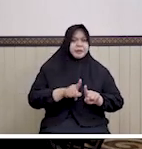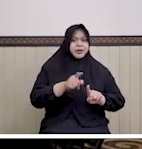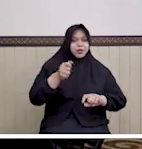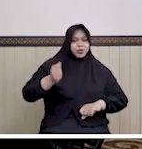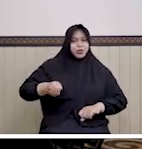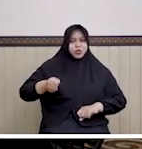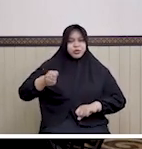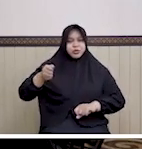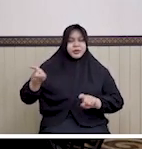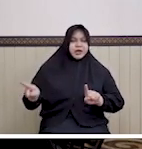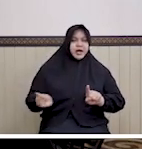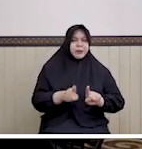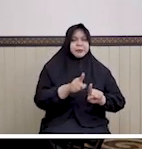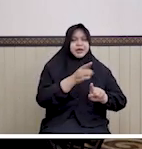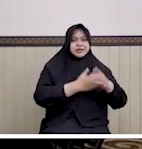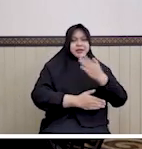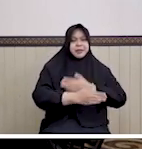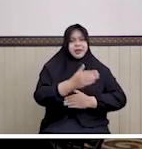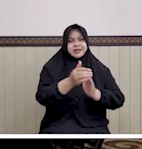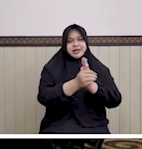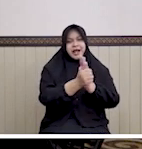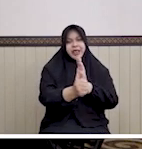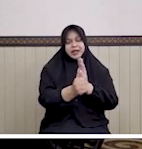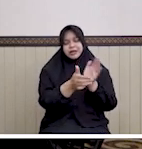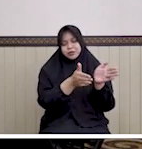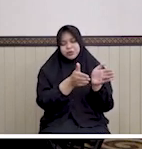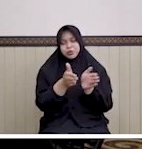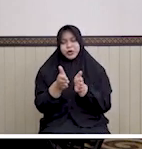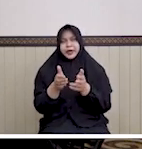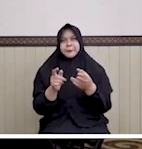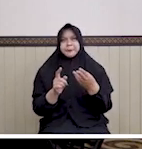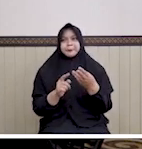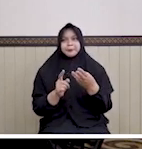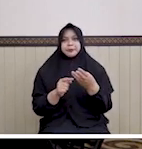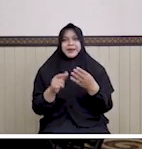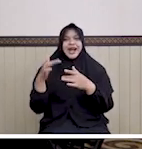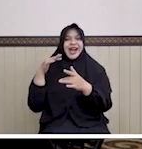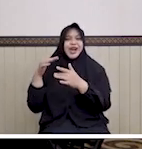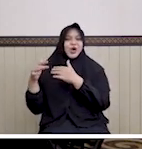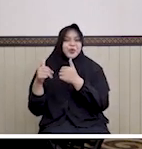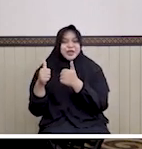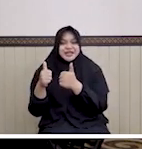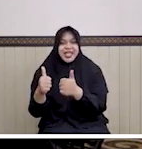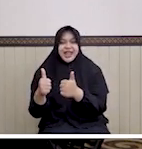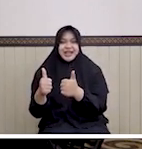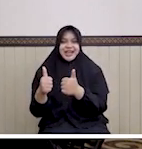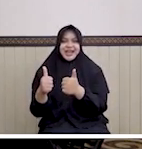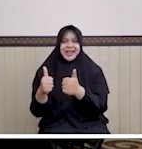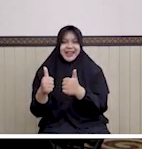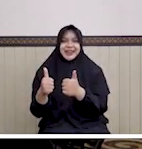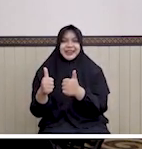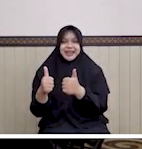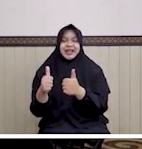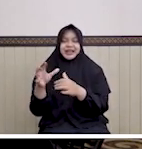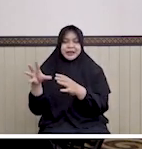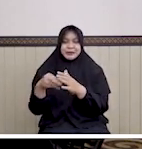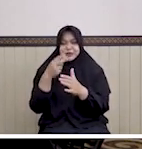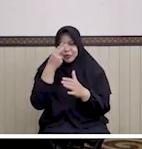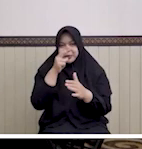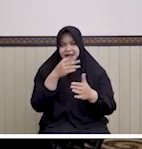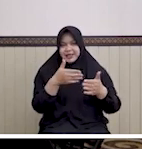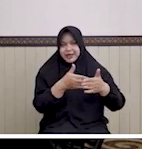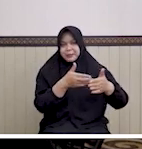pendamping Desa bilitas ahli kemudian ini akomodasi yang layak Tresno keloro muda-mudi